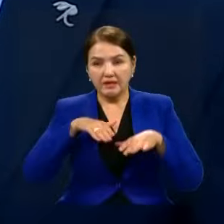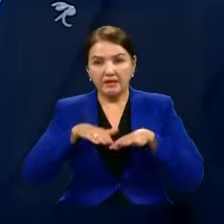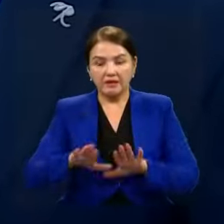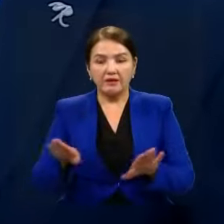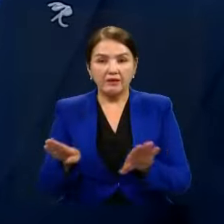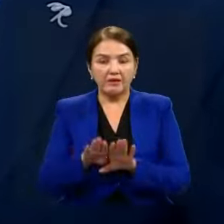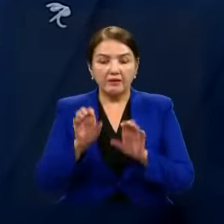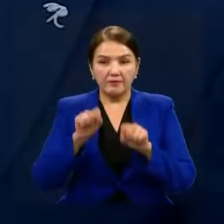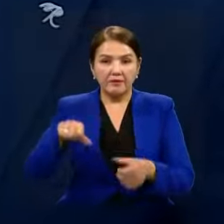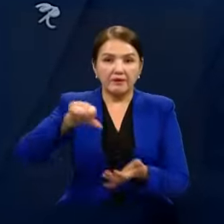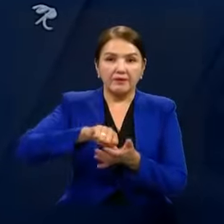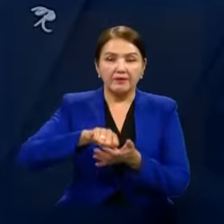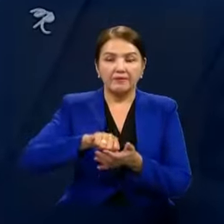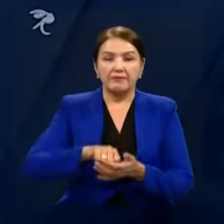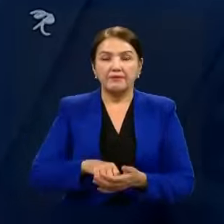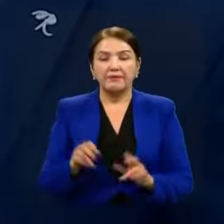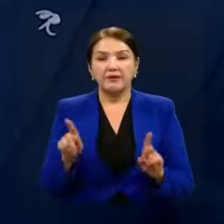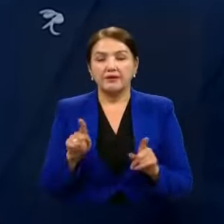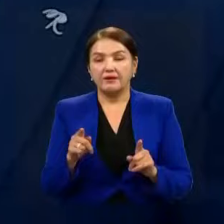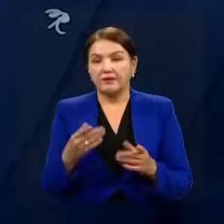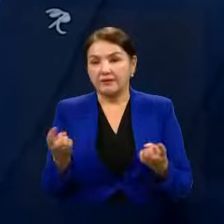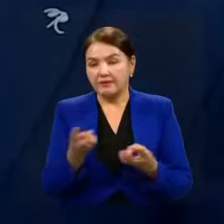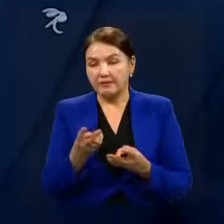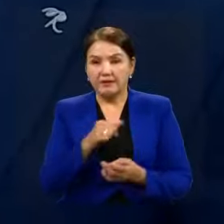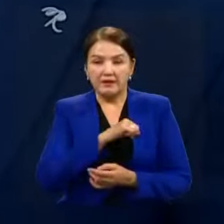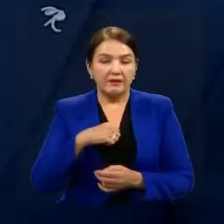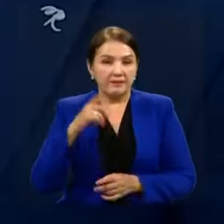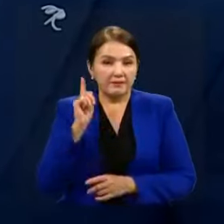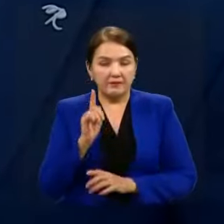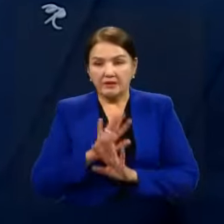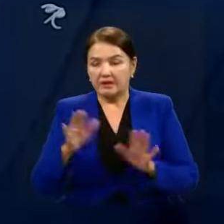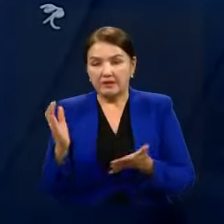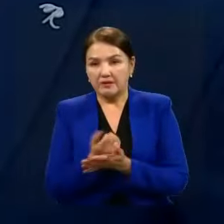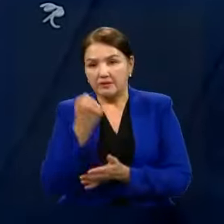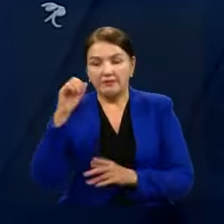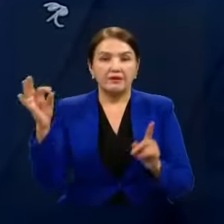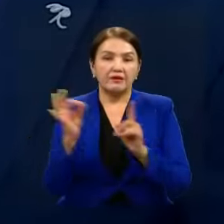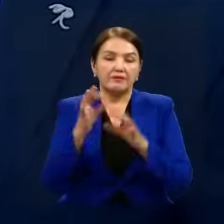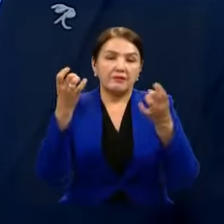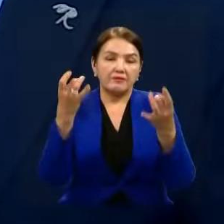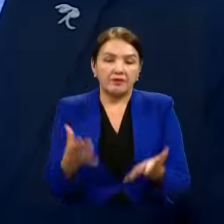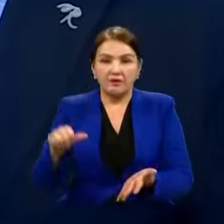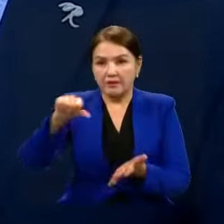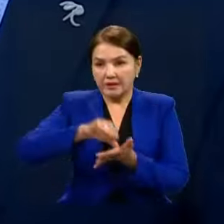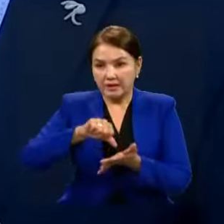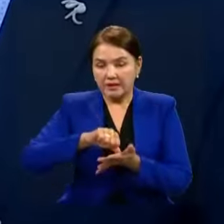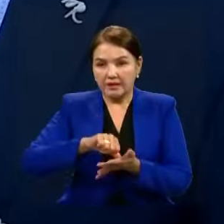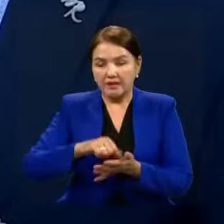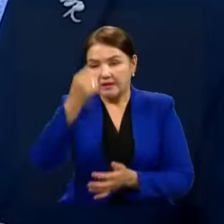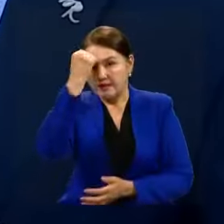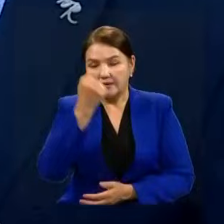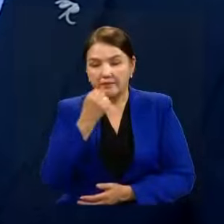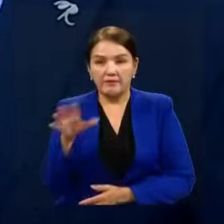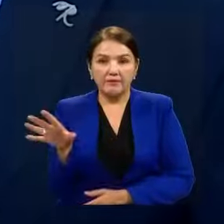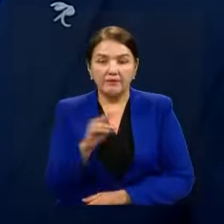что тоже можем принять участие. Почему бы и нет? И сами не ожидали, что победим. Цель была просто принять участие. Выражаю